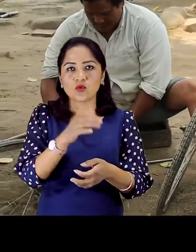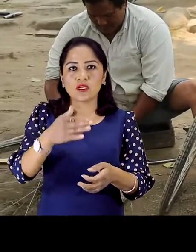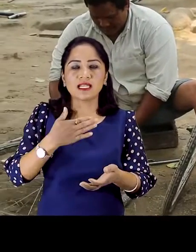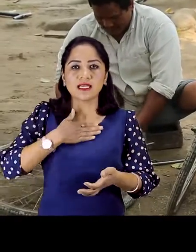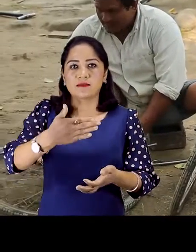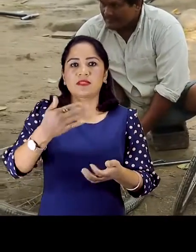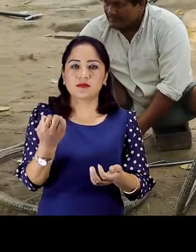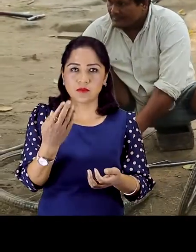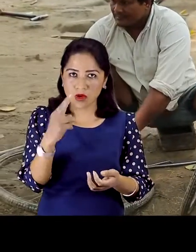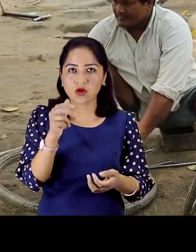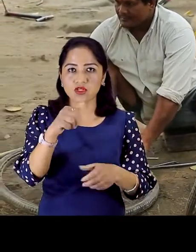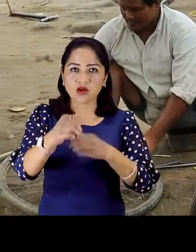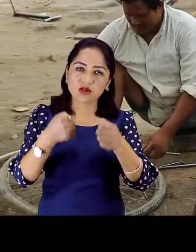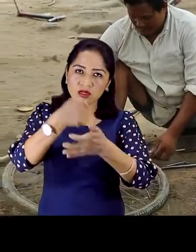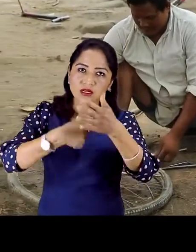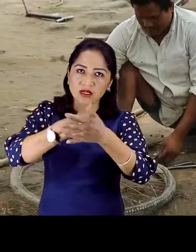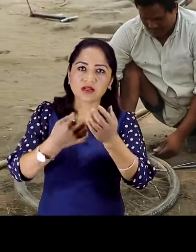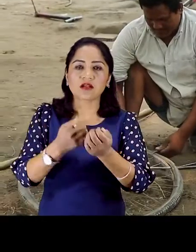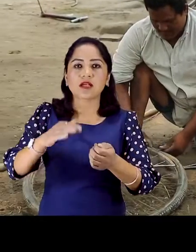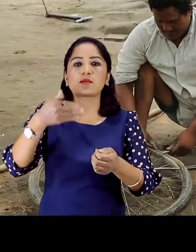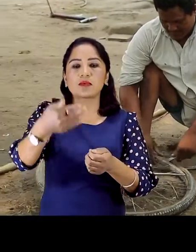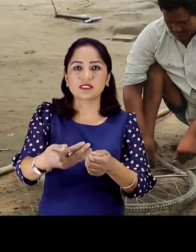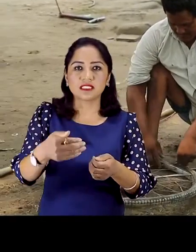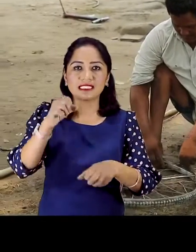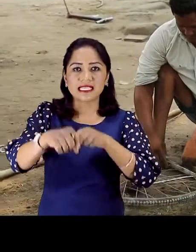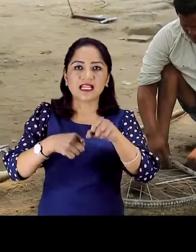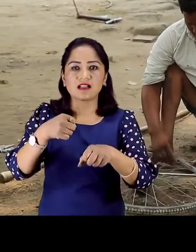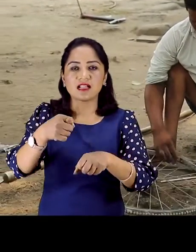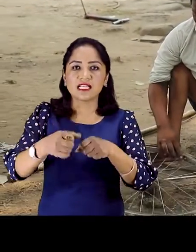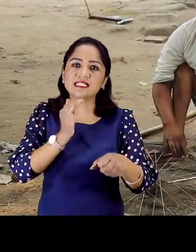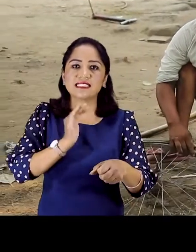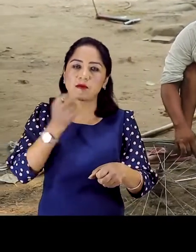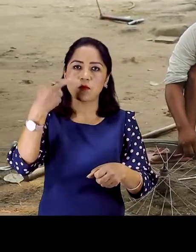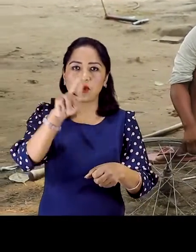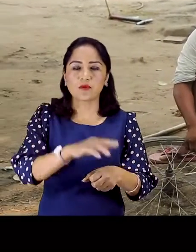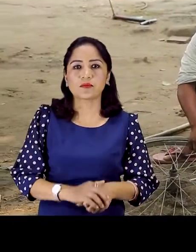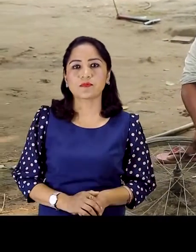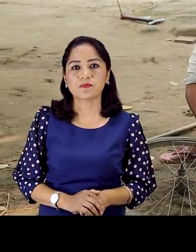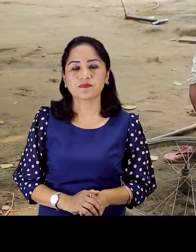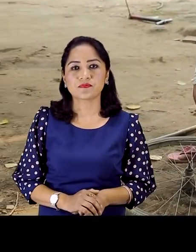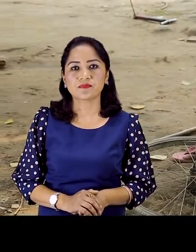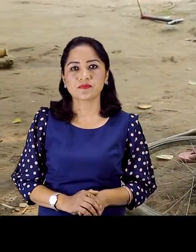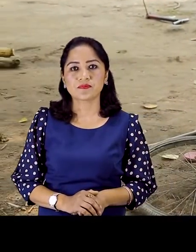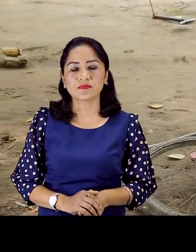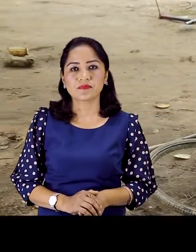उनले हिम्मत हारे नन। र लड़दाई चड़दाई एवटाई खुट्टाले साइकल चलाउन शिखे।